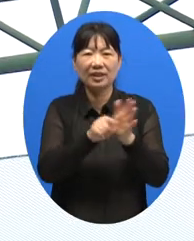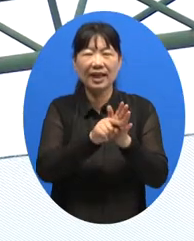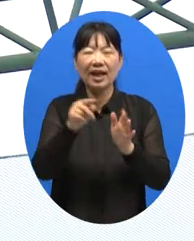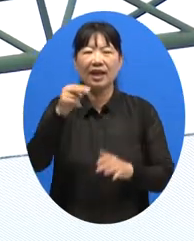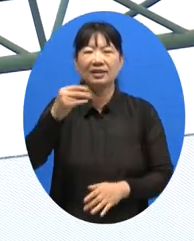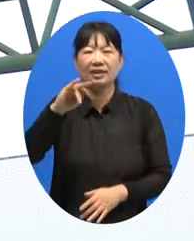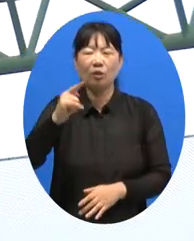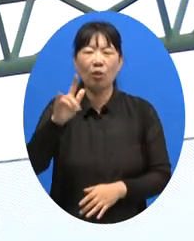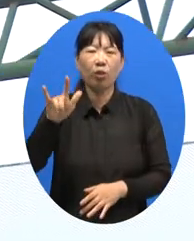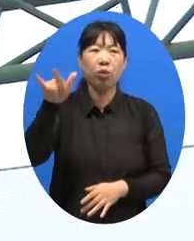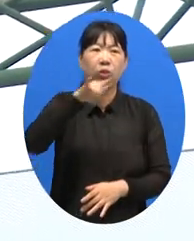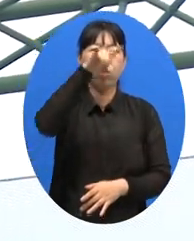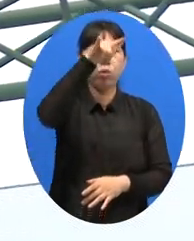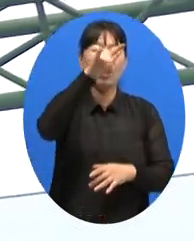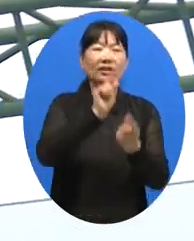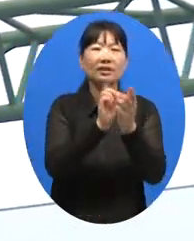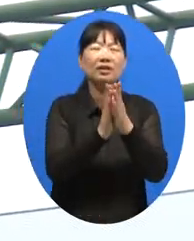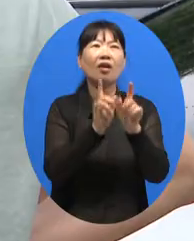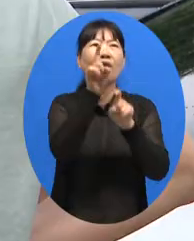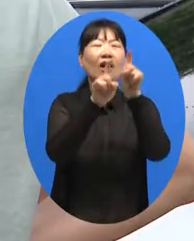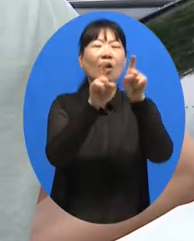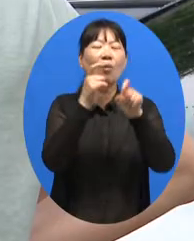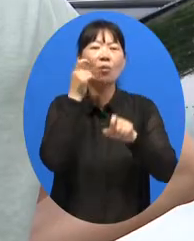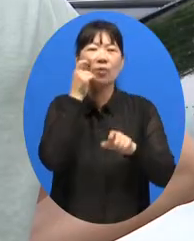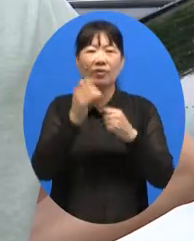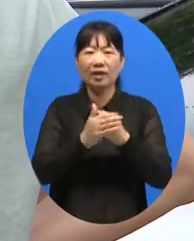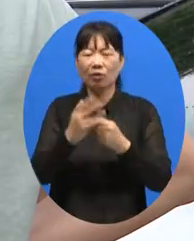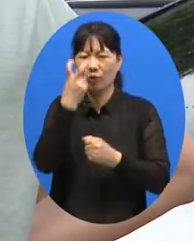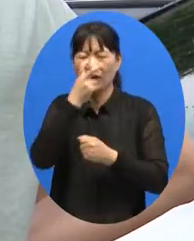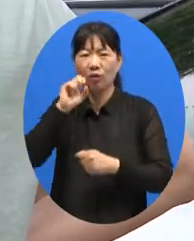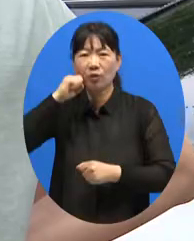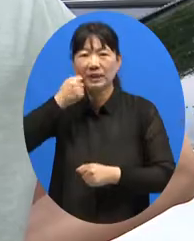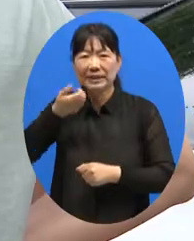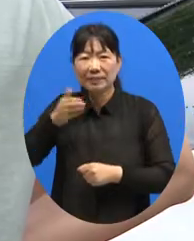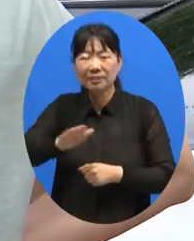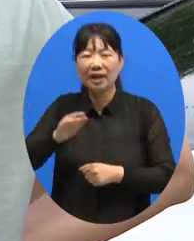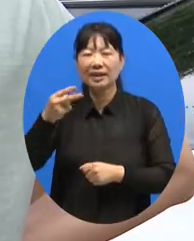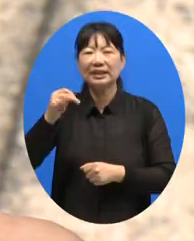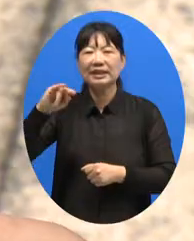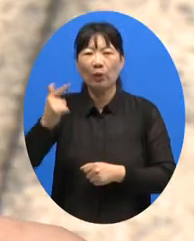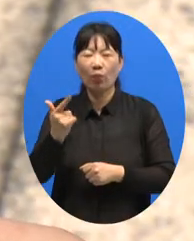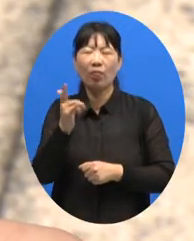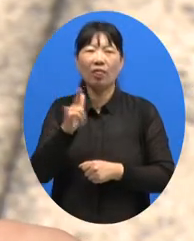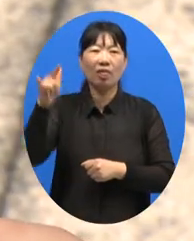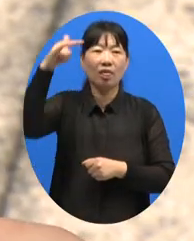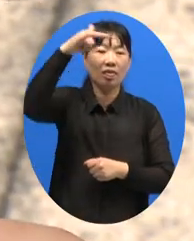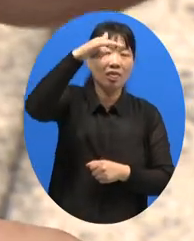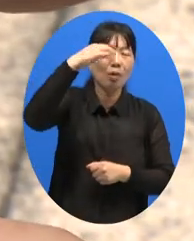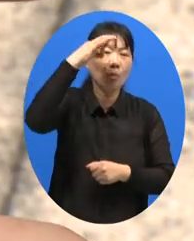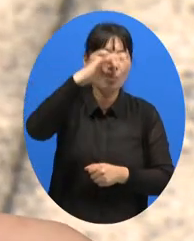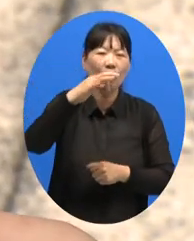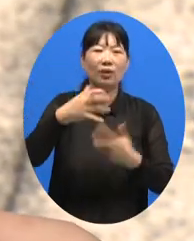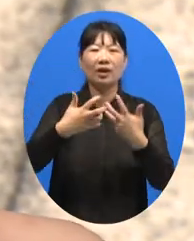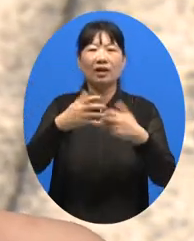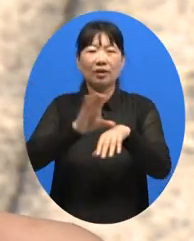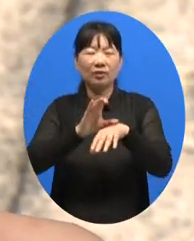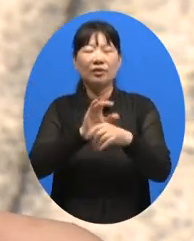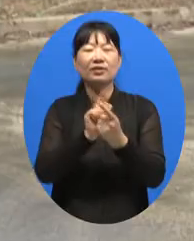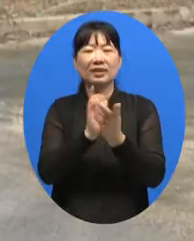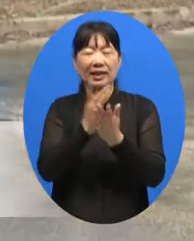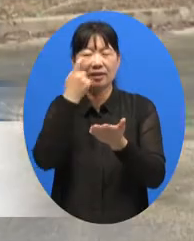드론까지 동원됐습니다. 직접 올라가기 어려워 관리가 힘든 부분인데 드론을 이용하니 속 시원하게 살펴볼 수